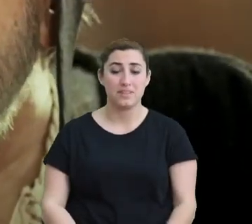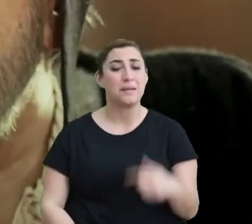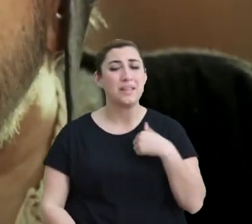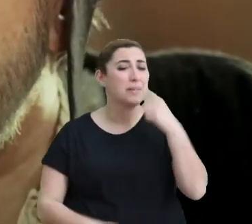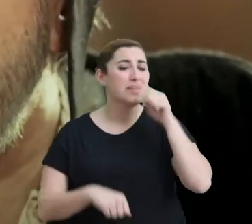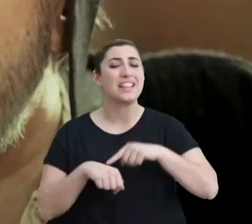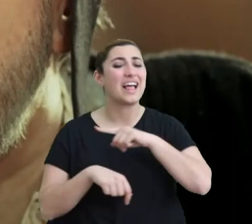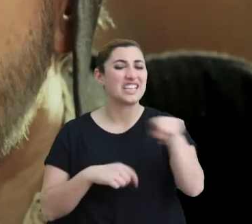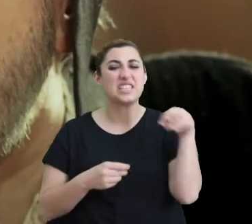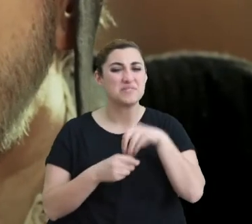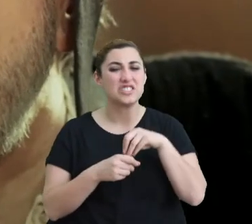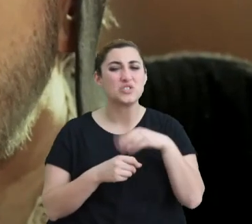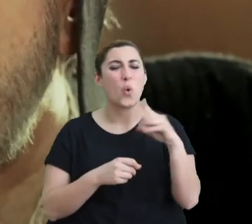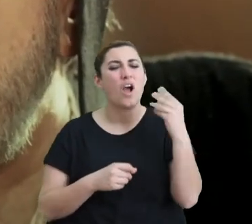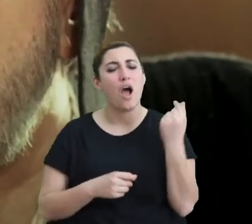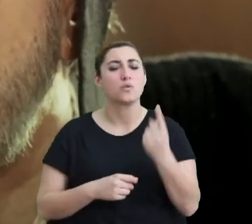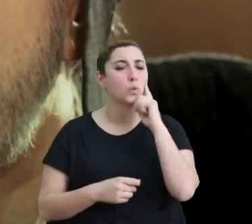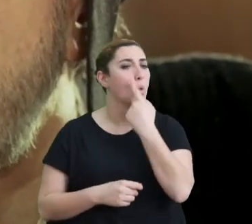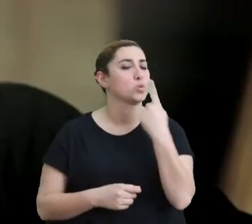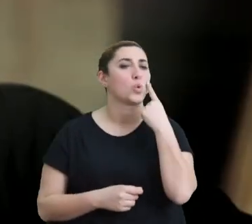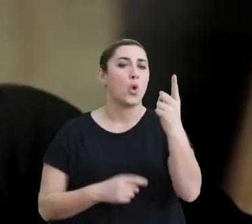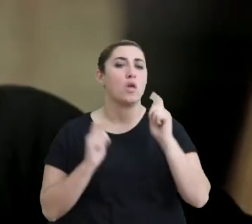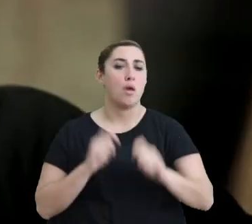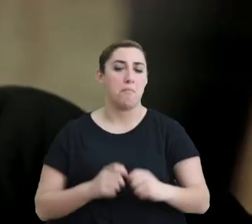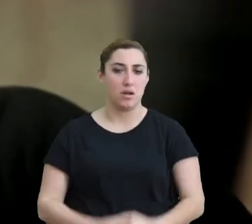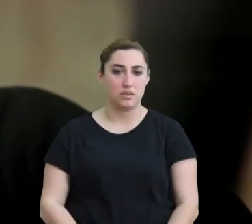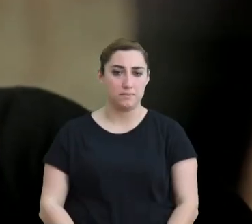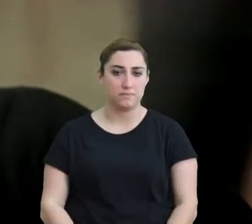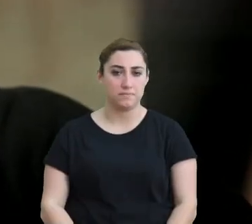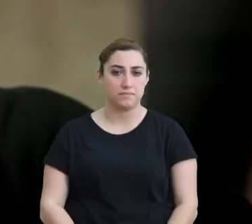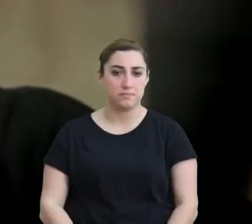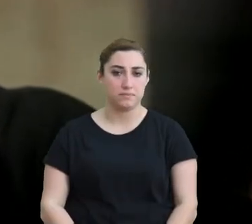Benim inandıklarımın arasında pek azı göz ile görülür.